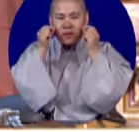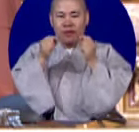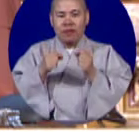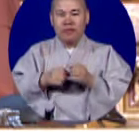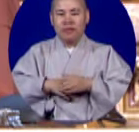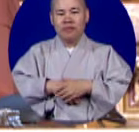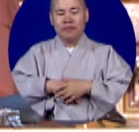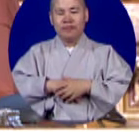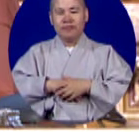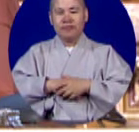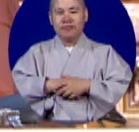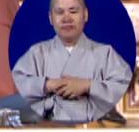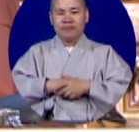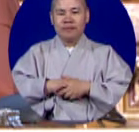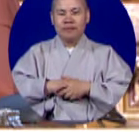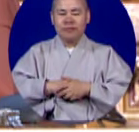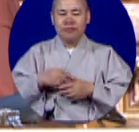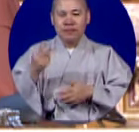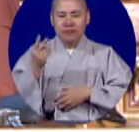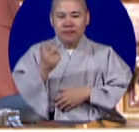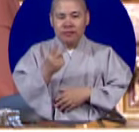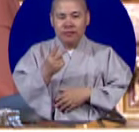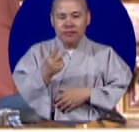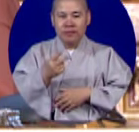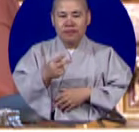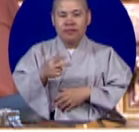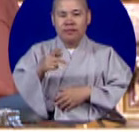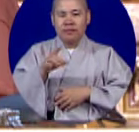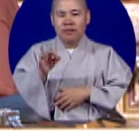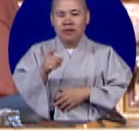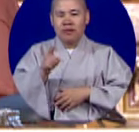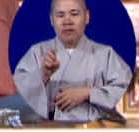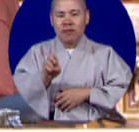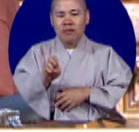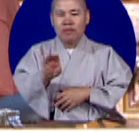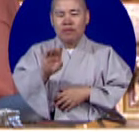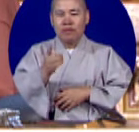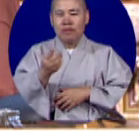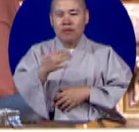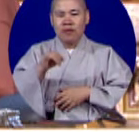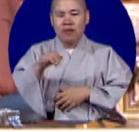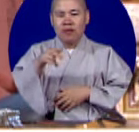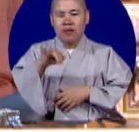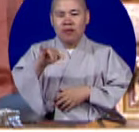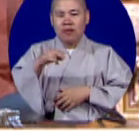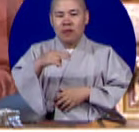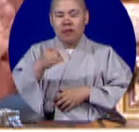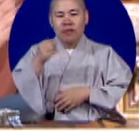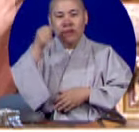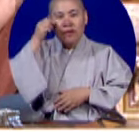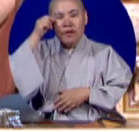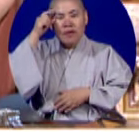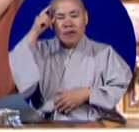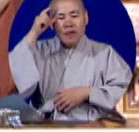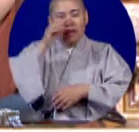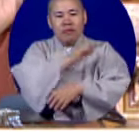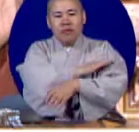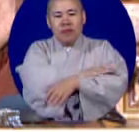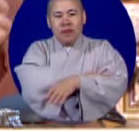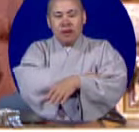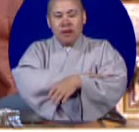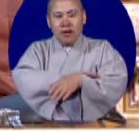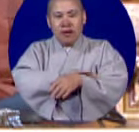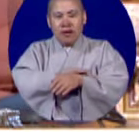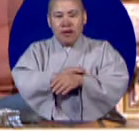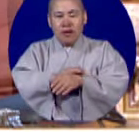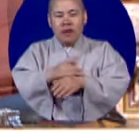거고. 또 장엄보리지도라. 그 깨달음을 잘